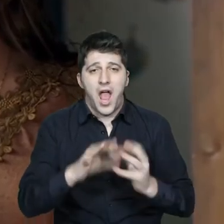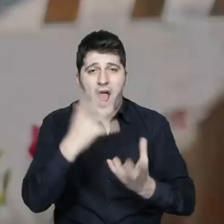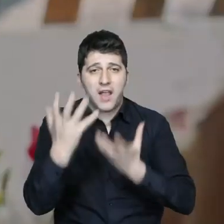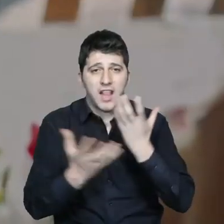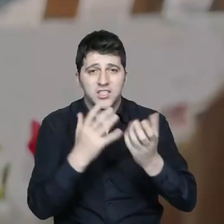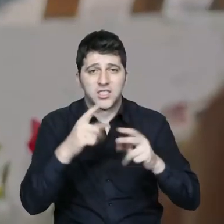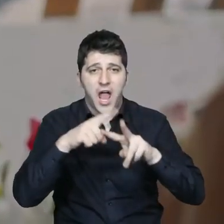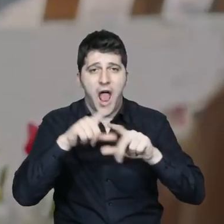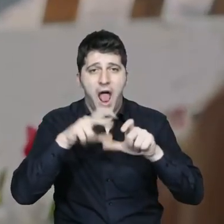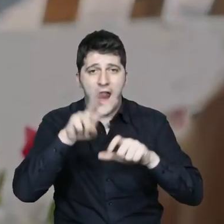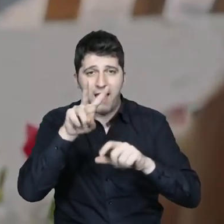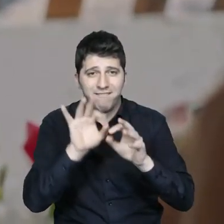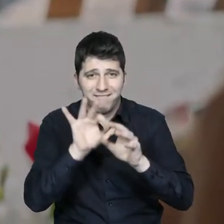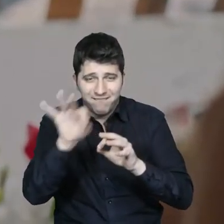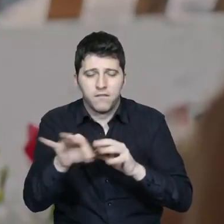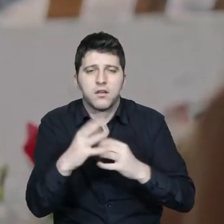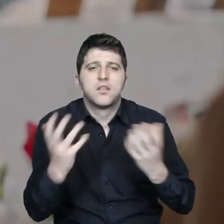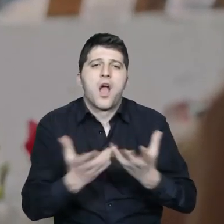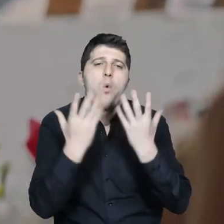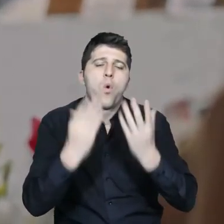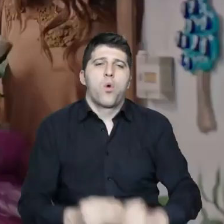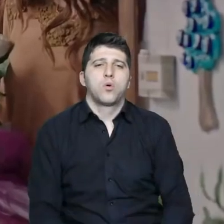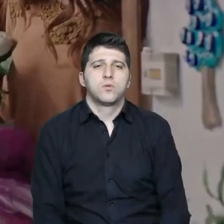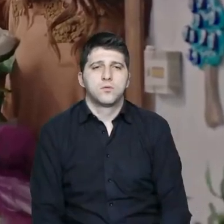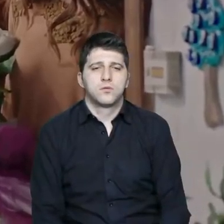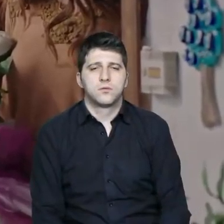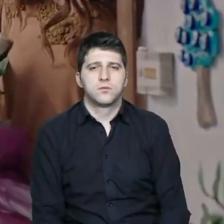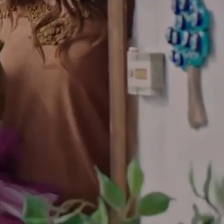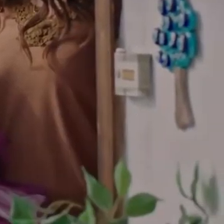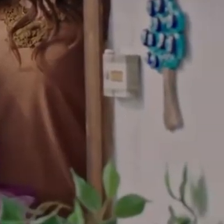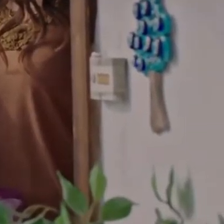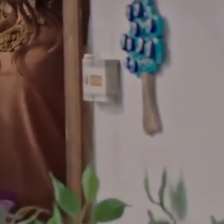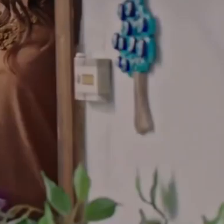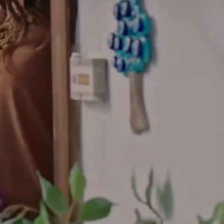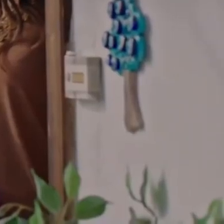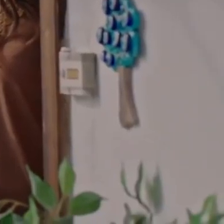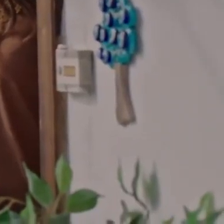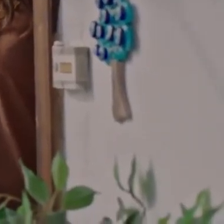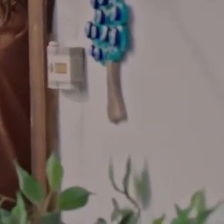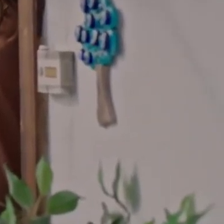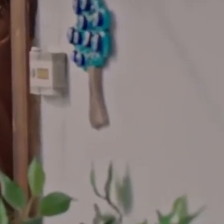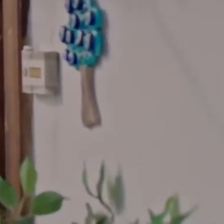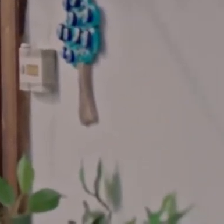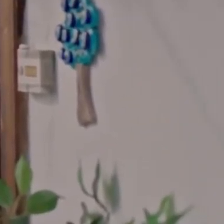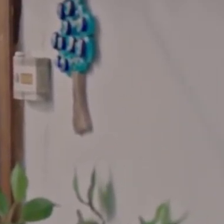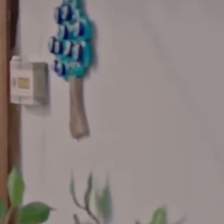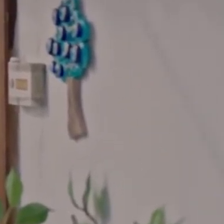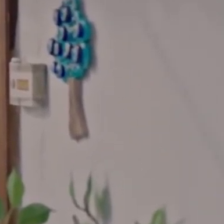insanı. Alev üzüntüyle uzaklaştı. Aysu elinde buketle arkasından bakıyor.